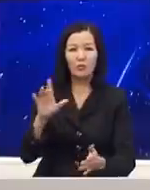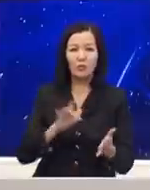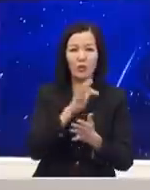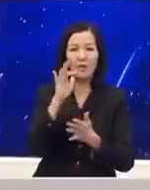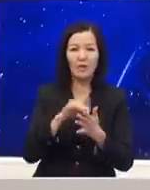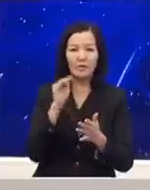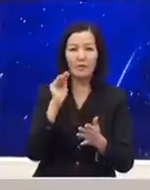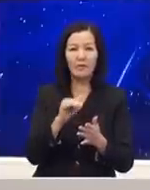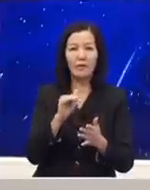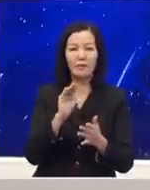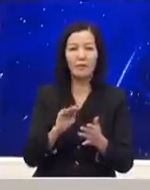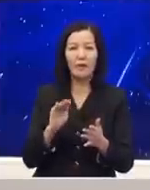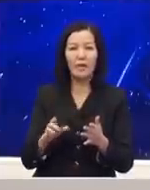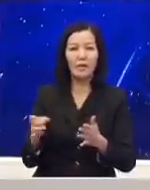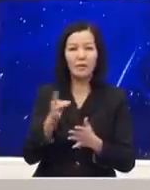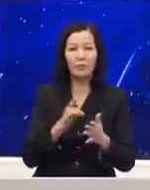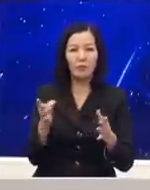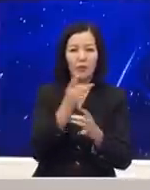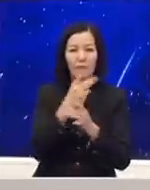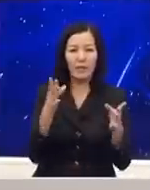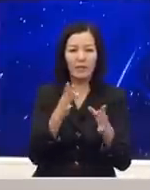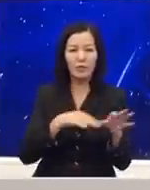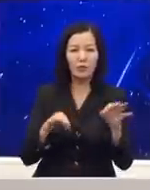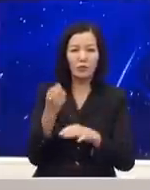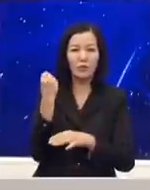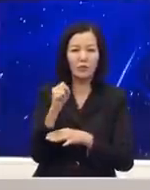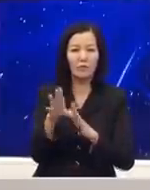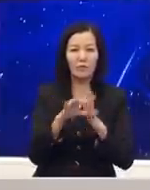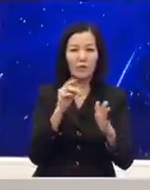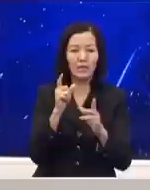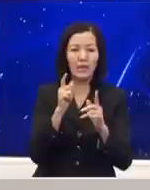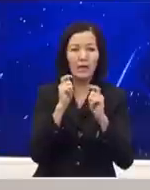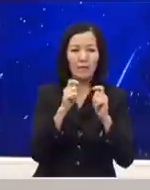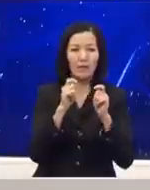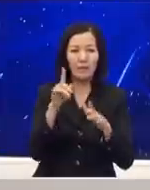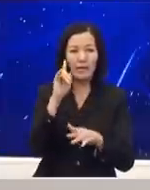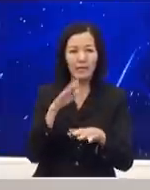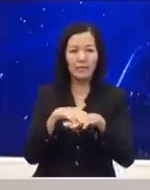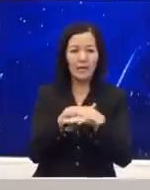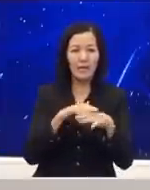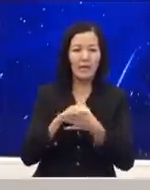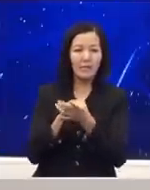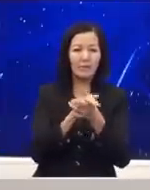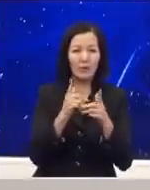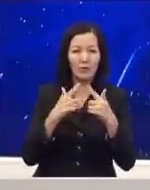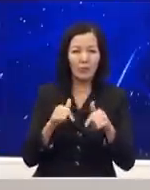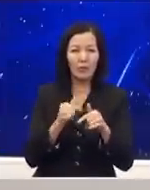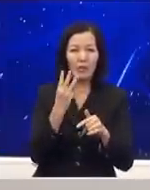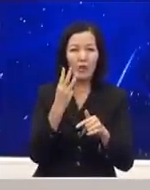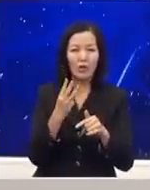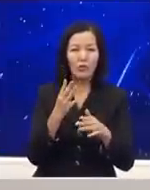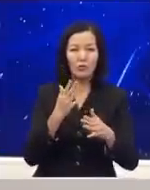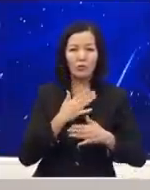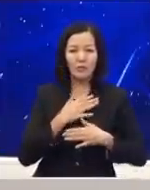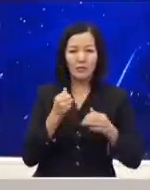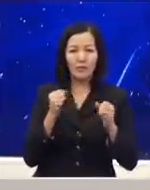Елордада мың бала республикалық мәдени ағартушылық жобасының жеңімпаздары марапатталды. Қазақстан халқы ассамблеясы мұрындық болған шарада үш жерлесіміз